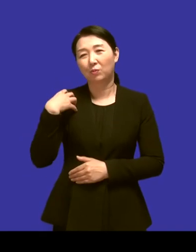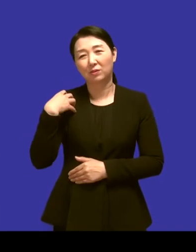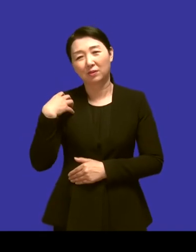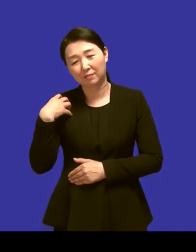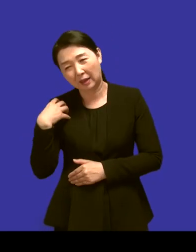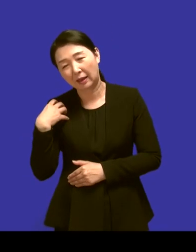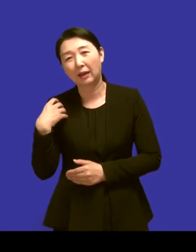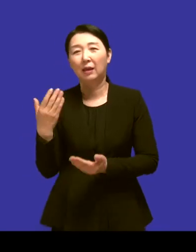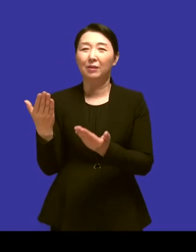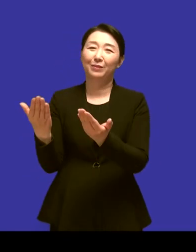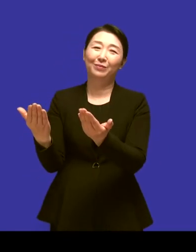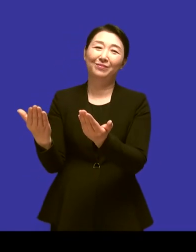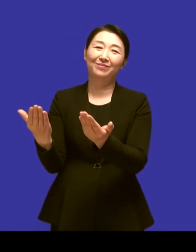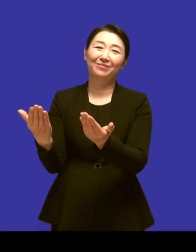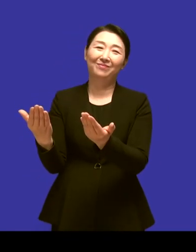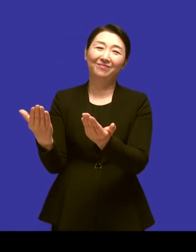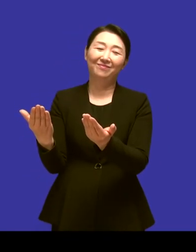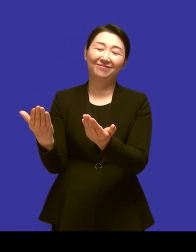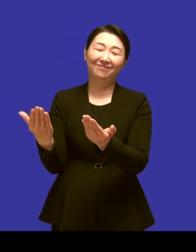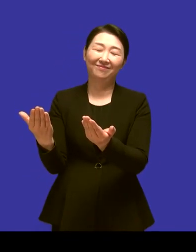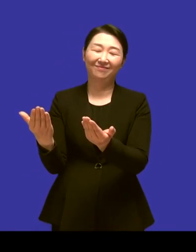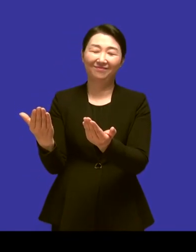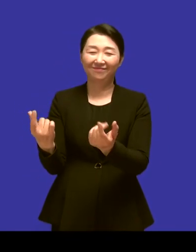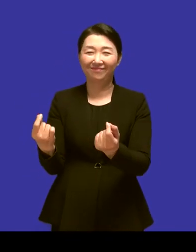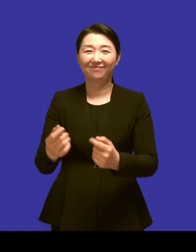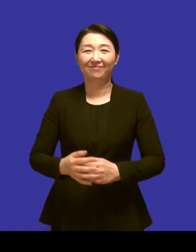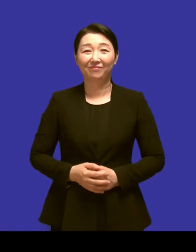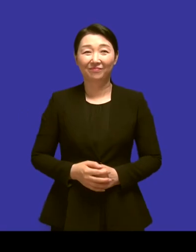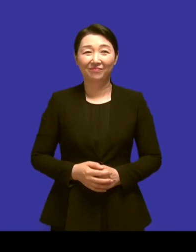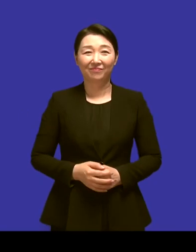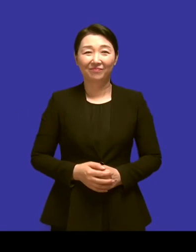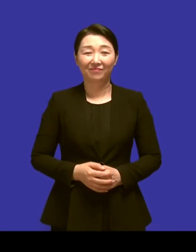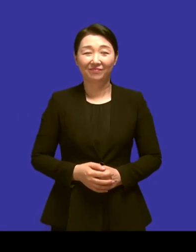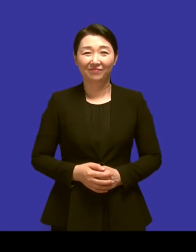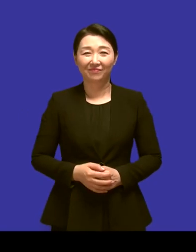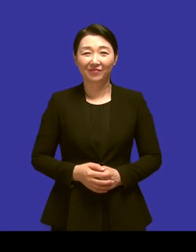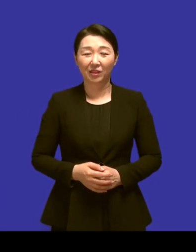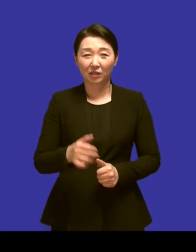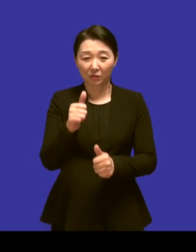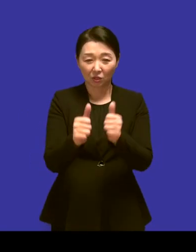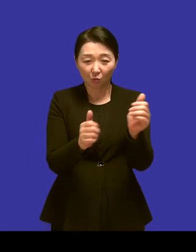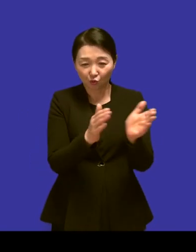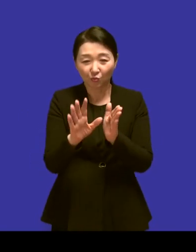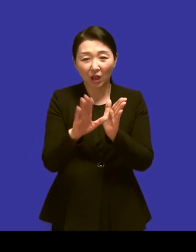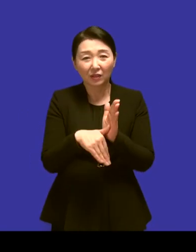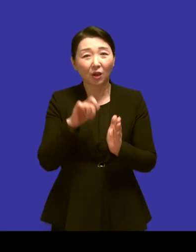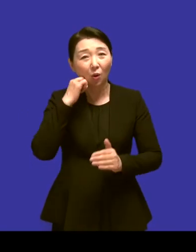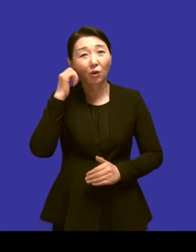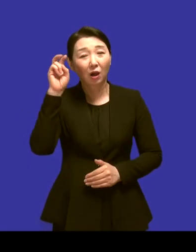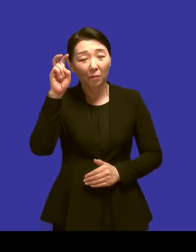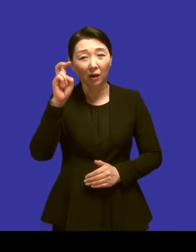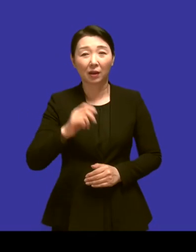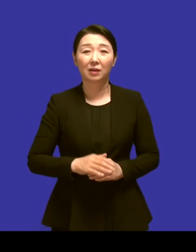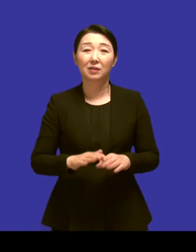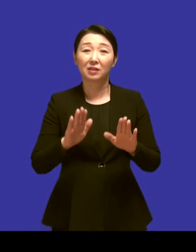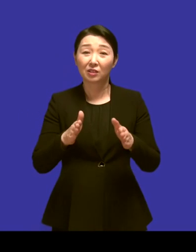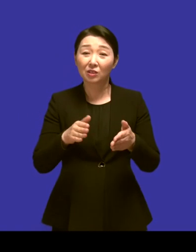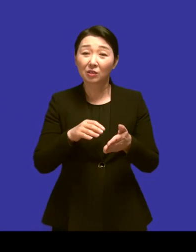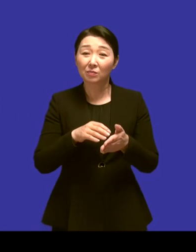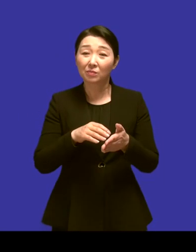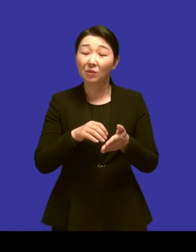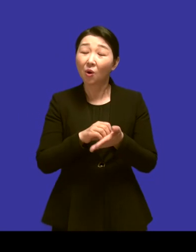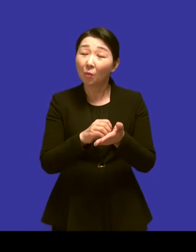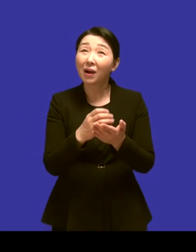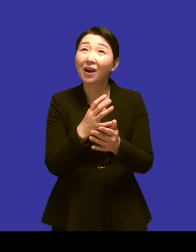부담을 드리게 된 순간이긴 했었었죠. 입시할 때 좀 많이 힘들었을 것 같아요. 지금 원하는 과들이 네. 사실 많지 않고 몇 학번이죠 그러면? 제가